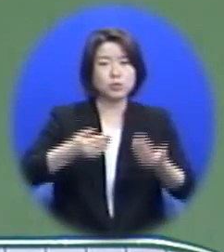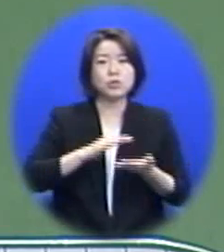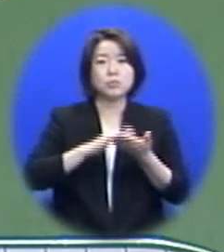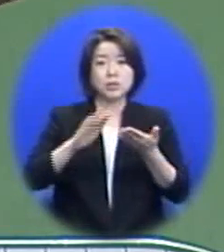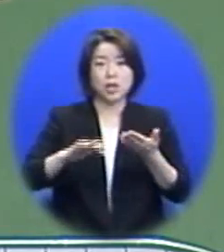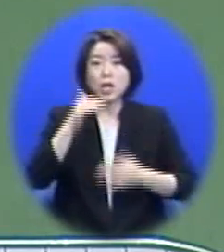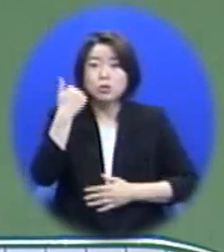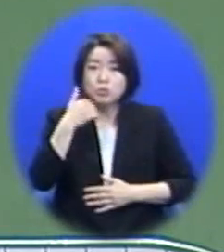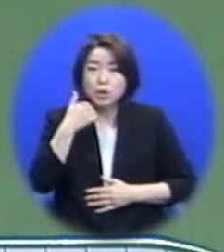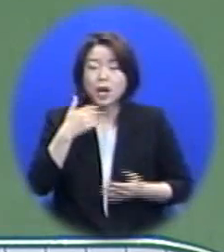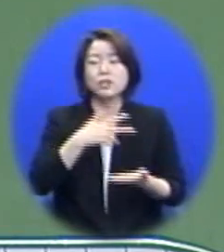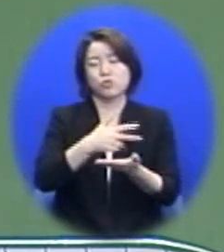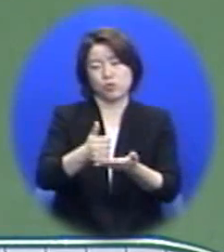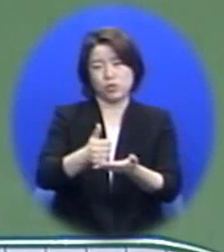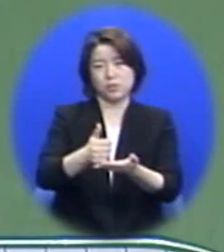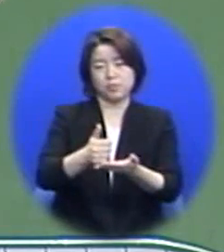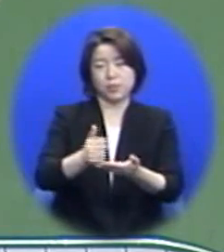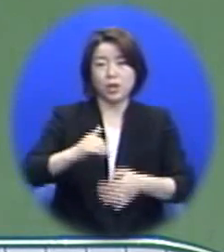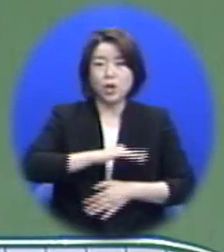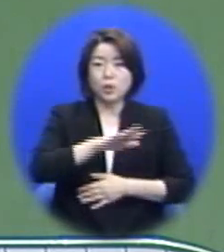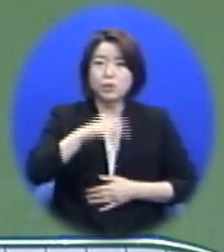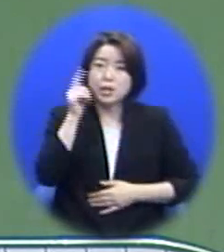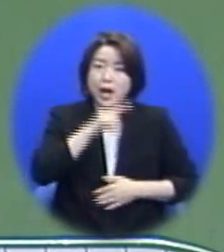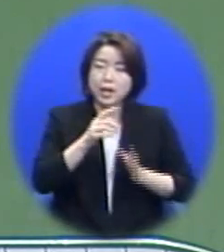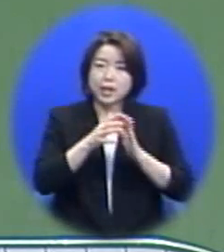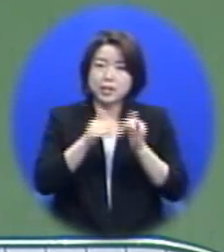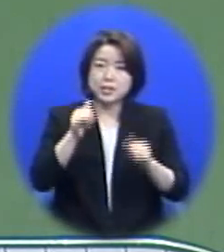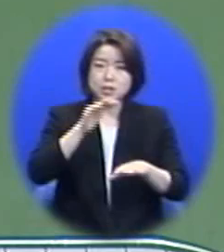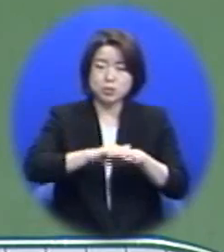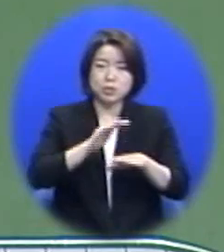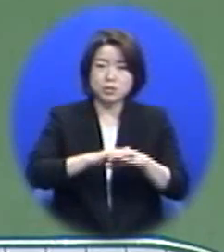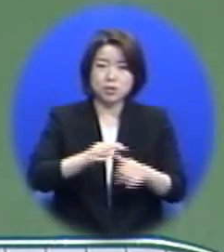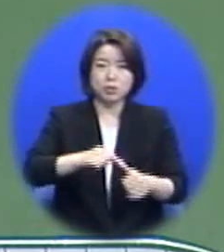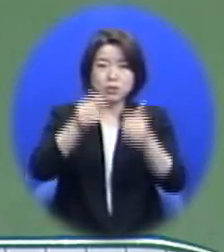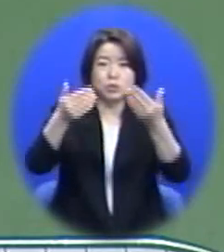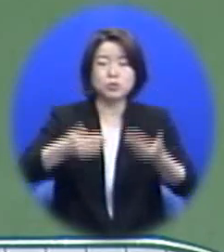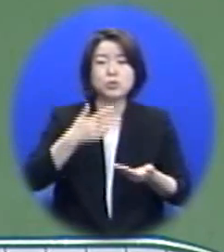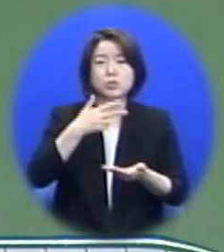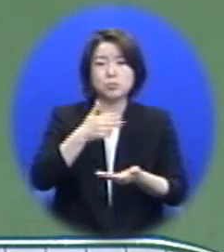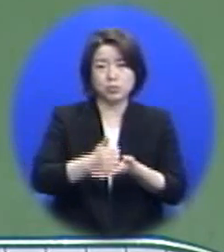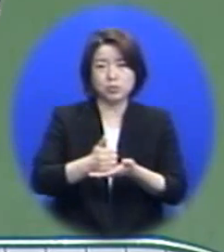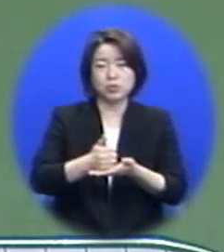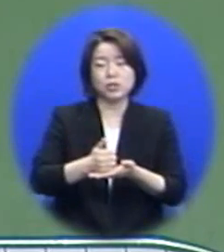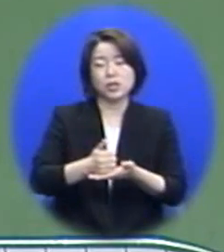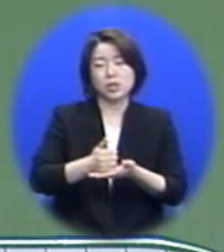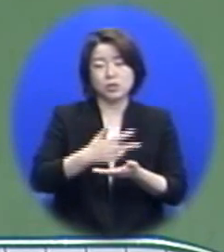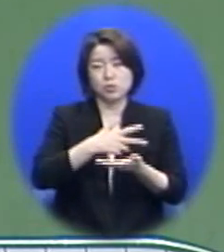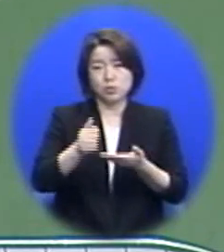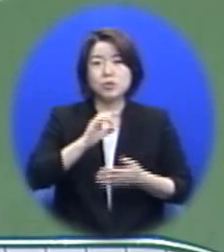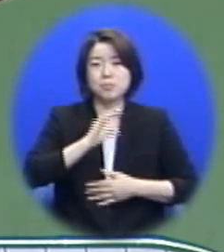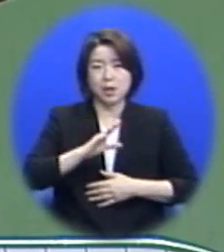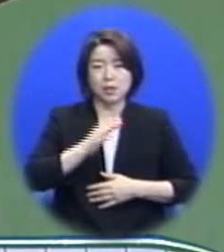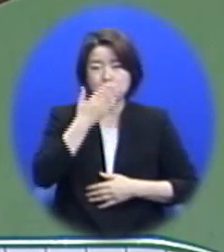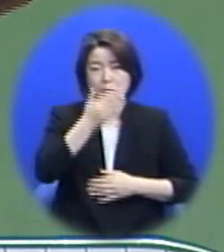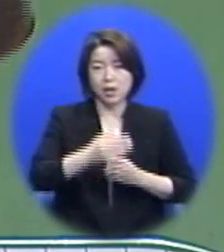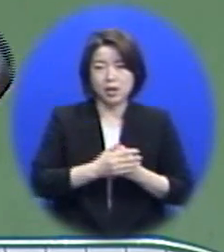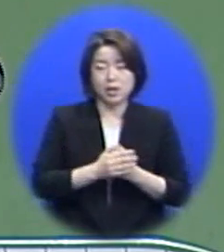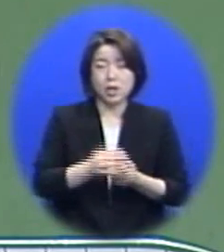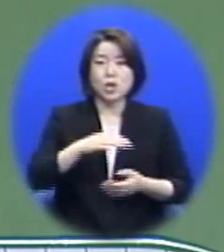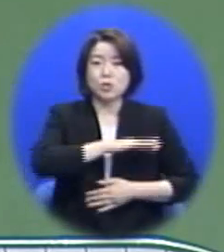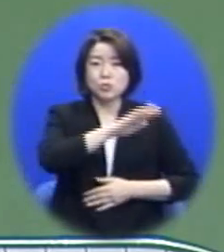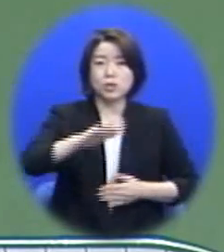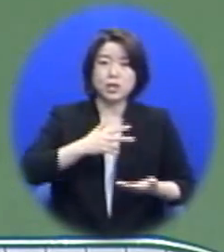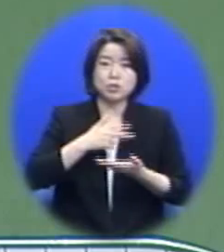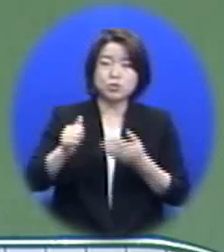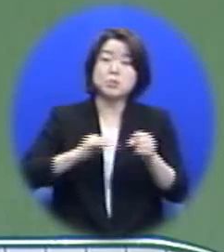우리를 악한 자의 손에서 건져 주실 분은 주님이십니다 우리가 주님을 사랑하면 그러면